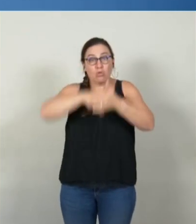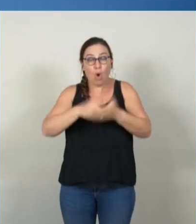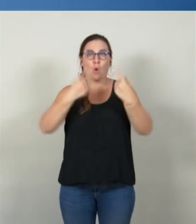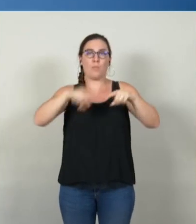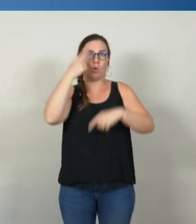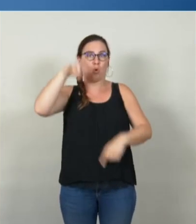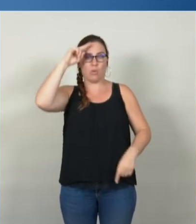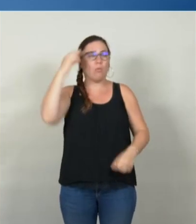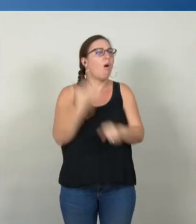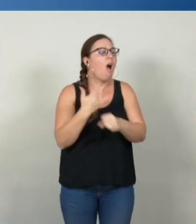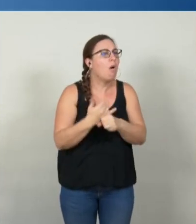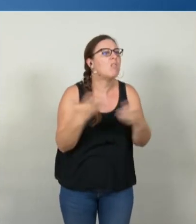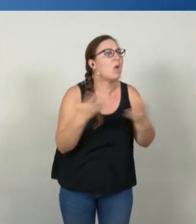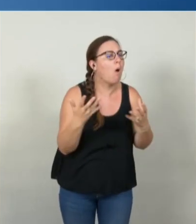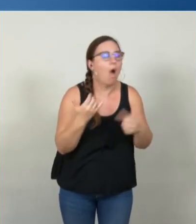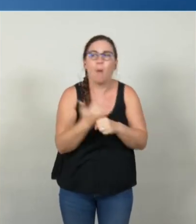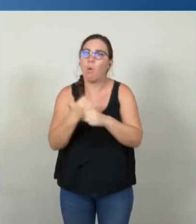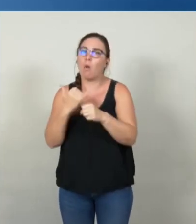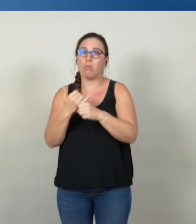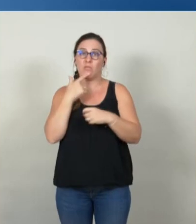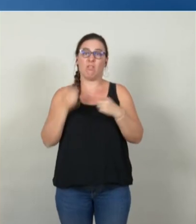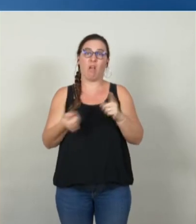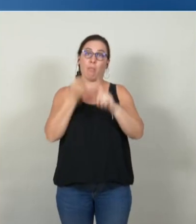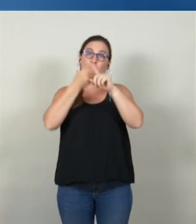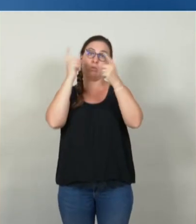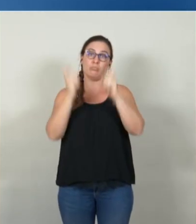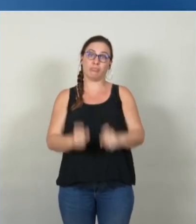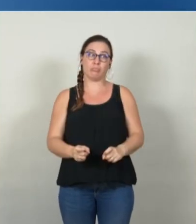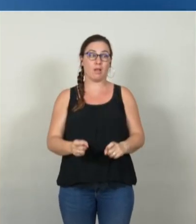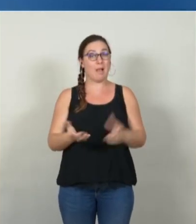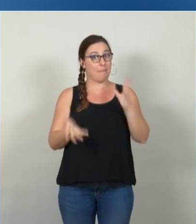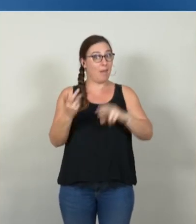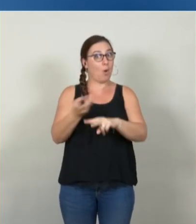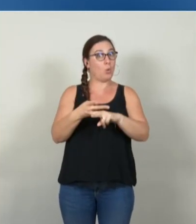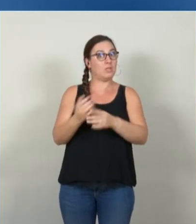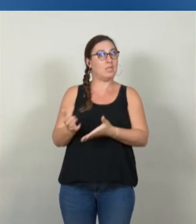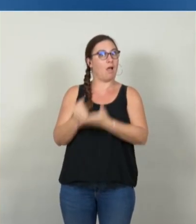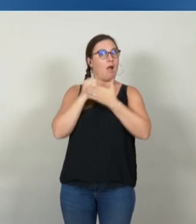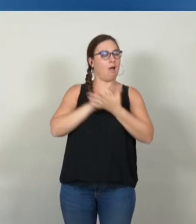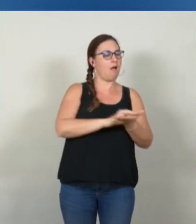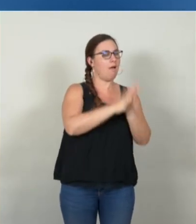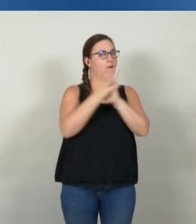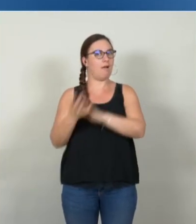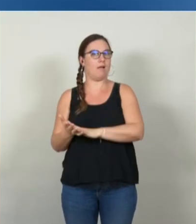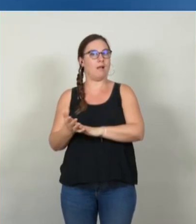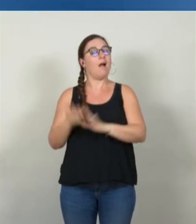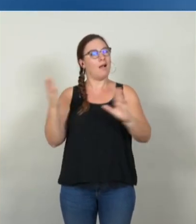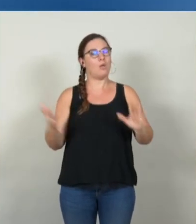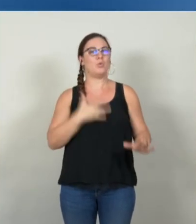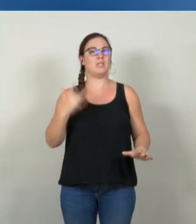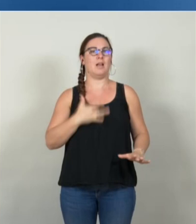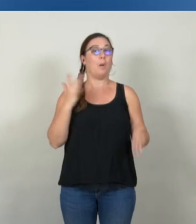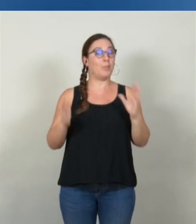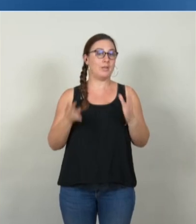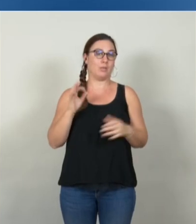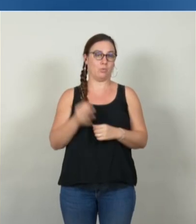européenne c'est dire c'est dire sur n'importe mais c'est un gadget qui aurait pu être transformé en oeuvre utile et je voudrais